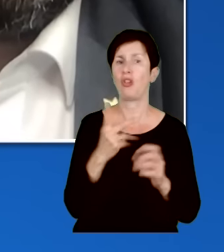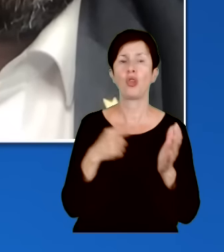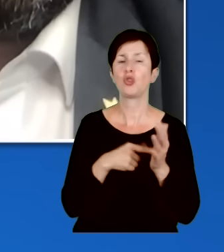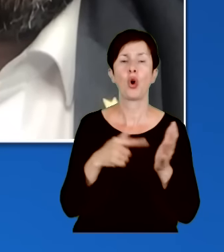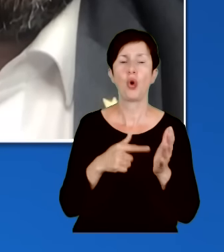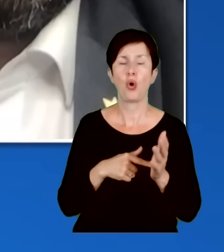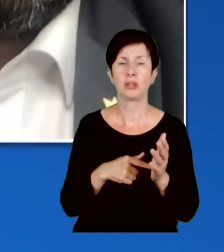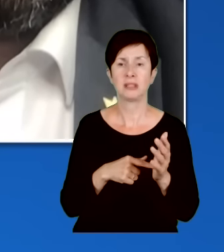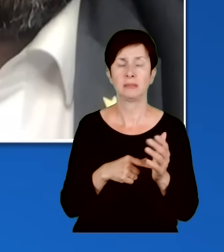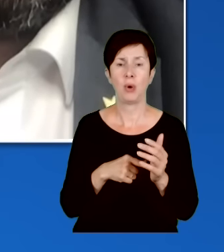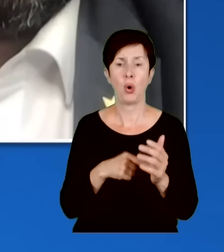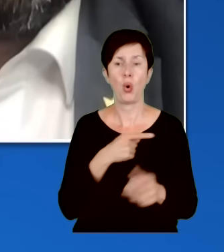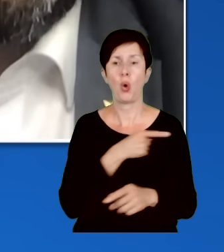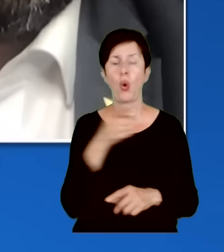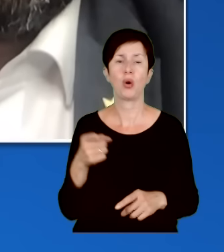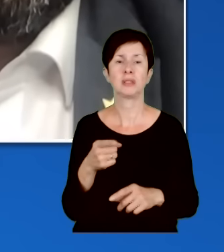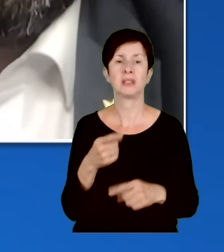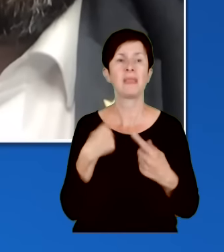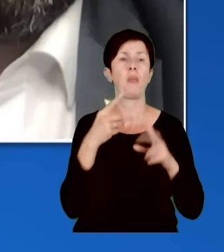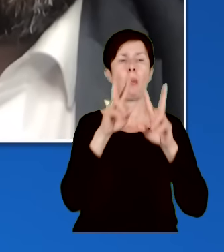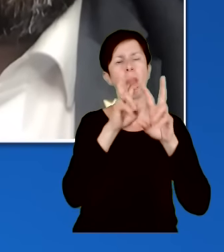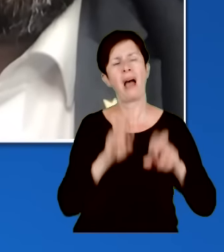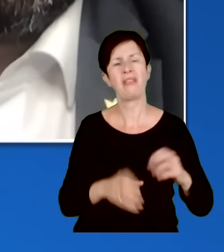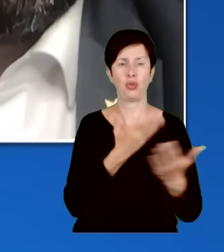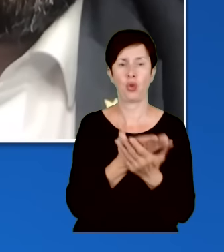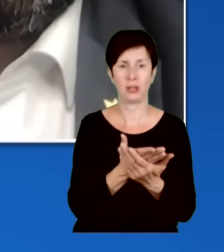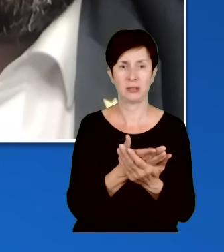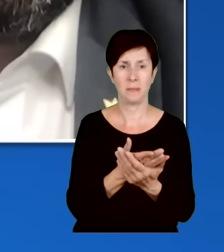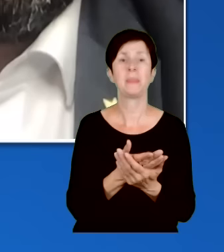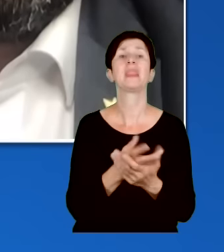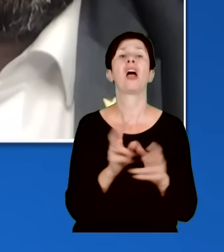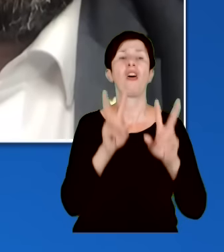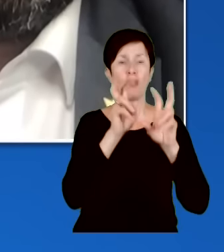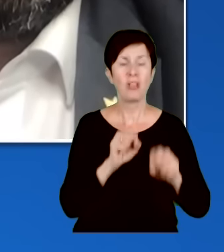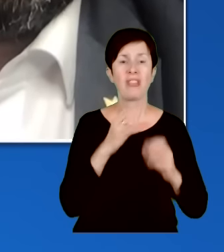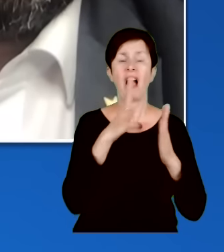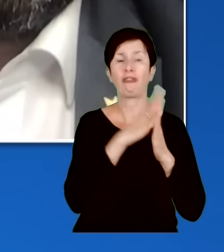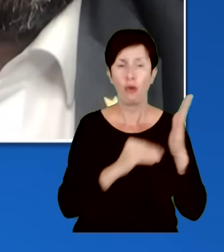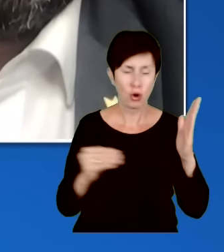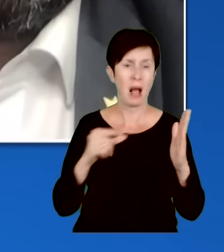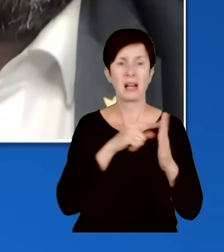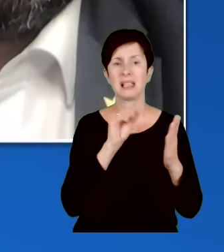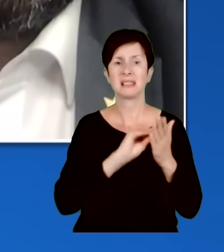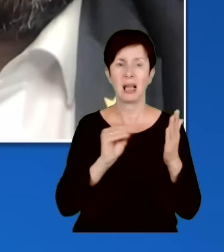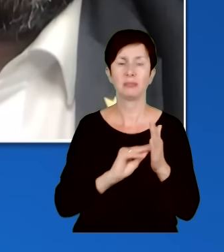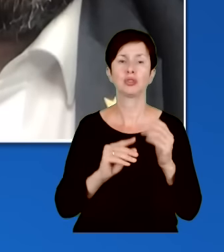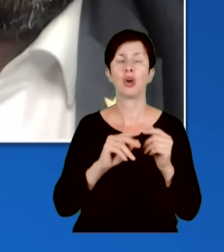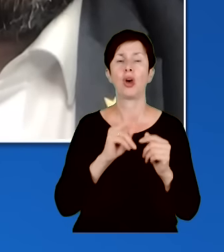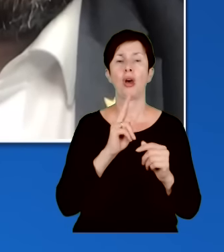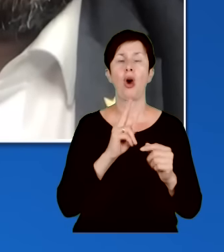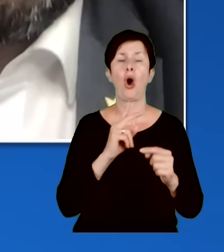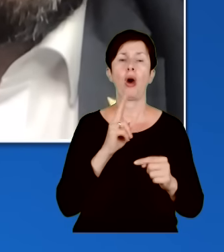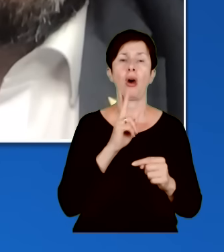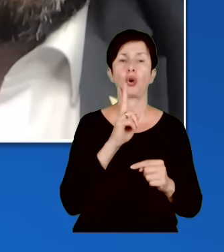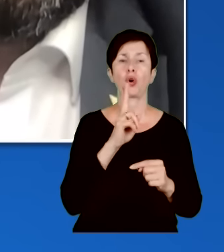nie badali wniosku to nie o to chodzi wniosek badali formalnie odniesienie się do zapisów Kodeksu Karnego i tak dalej